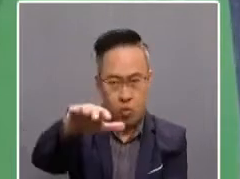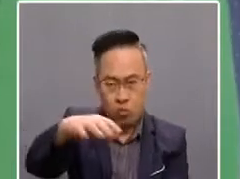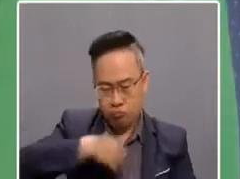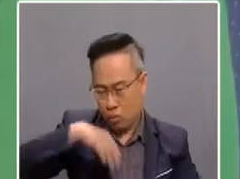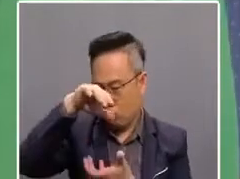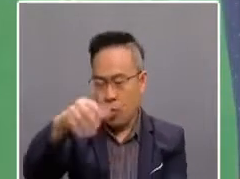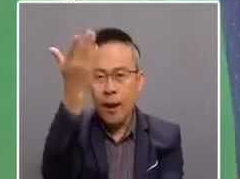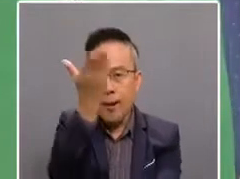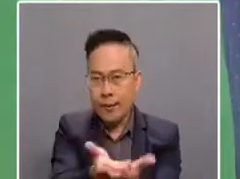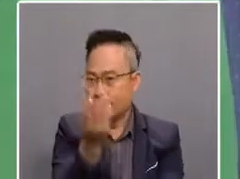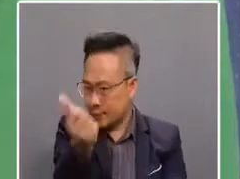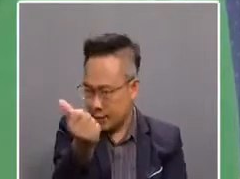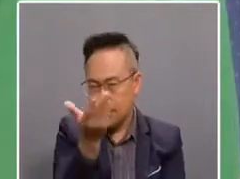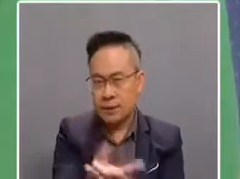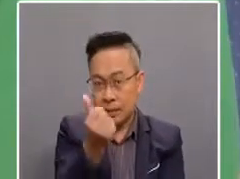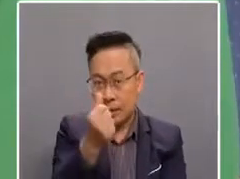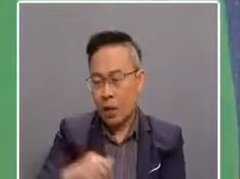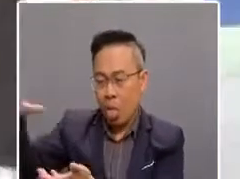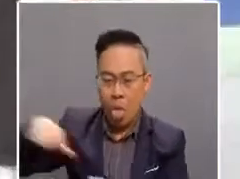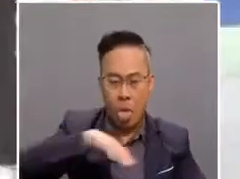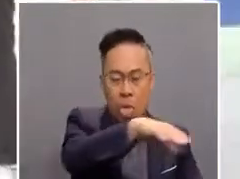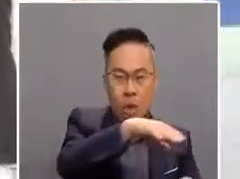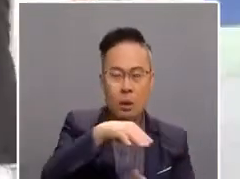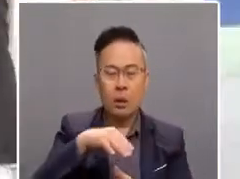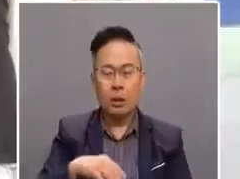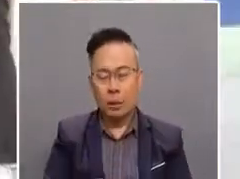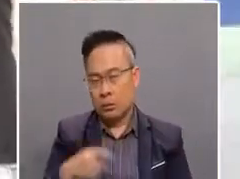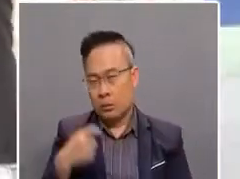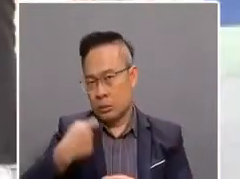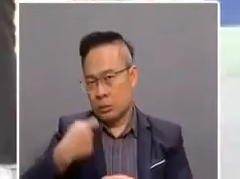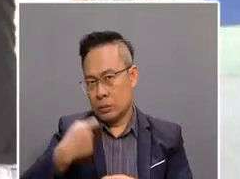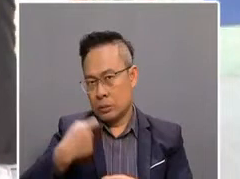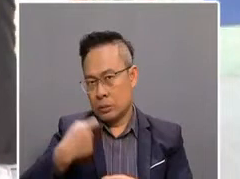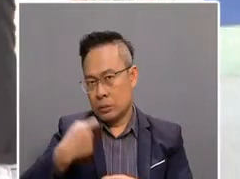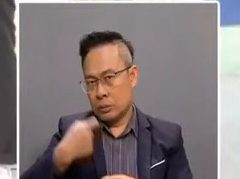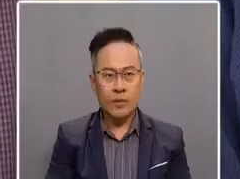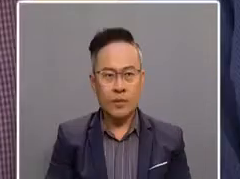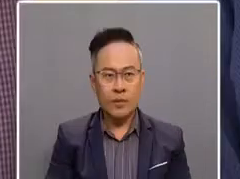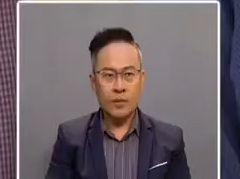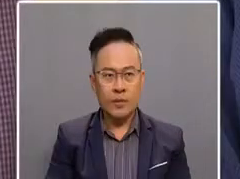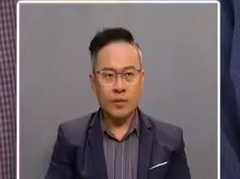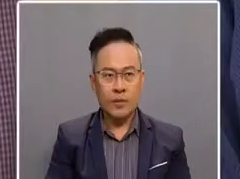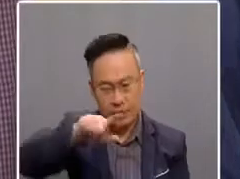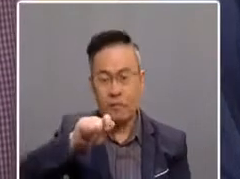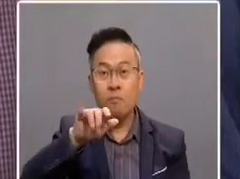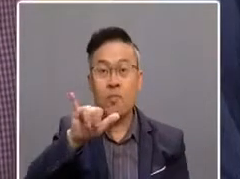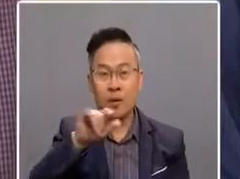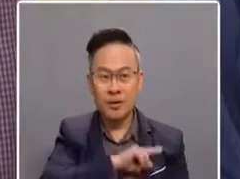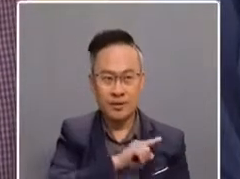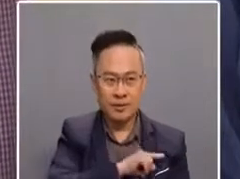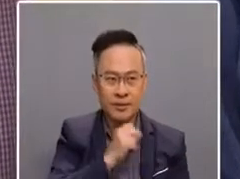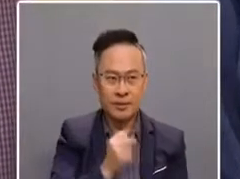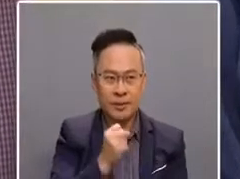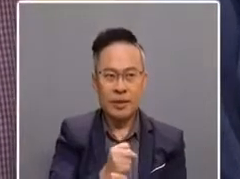จะได้ราคาที่สูงขึ้น ครับที่เป็นเราไปเจอตลาดยังไงฮะ ในส่วนของตัวจีนเองก็คือตอนนั้นก็คือว่าเรา